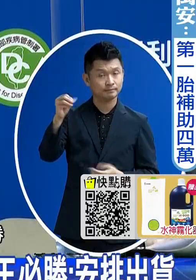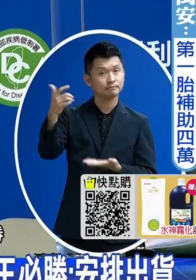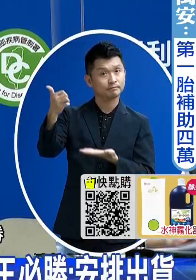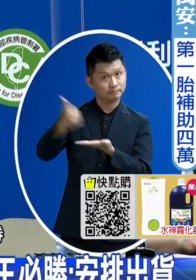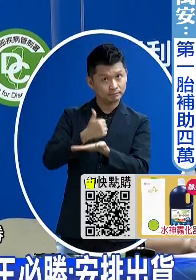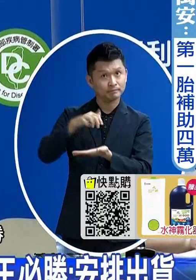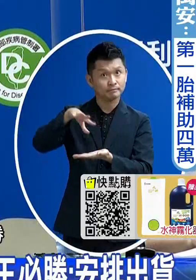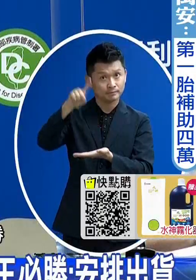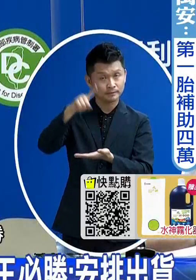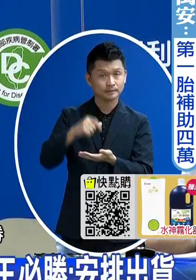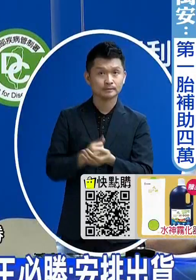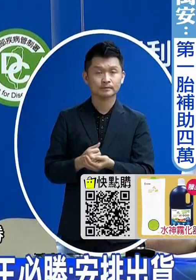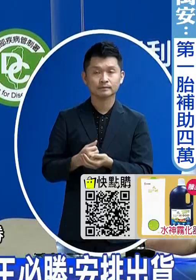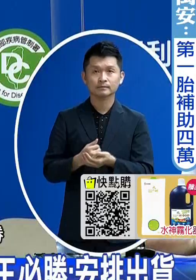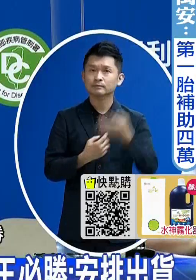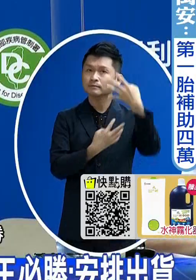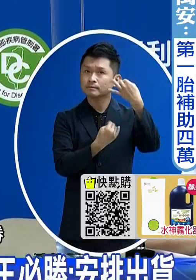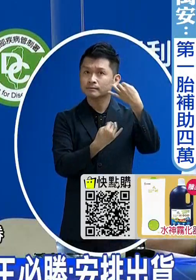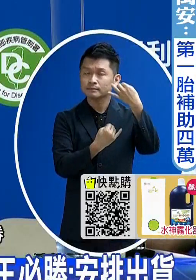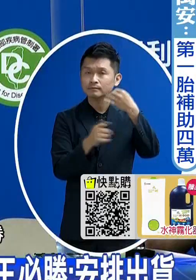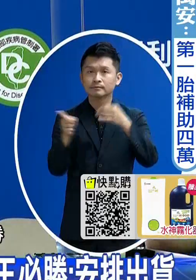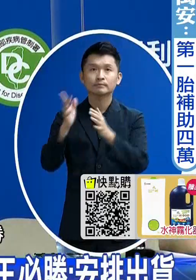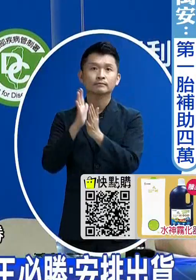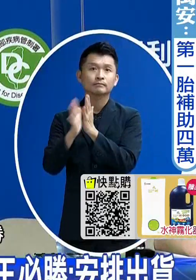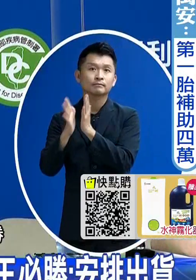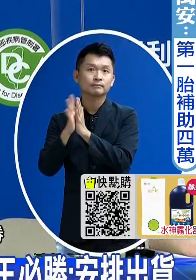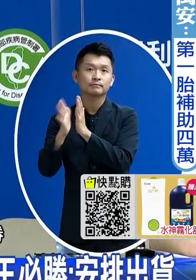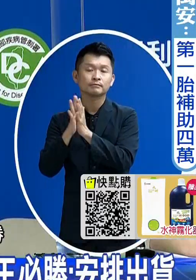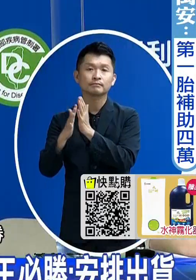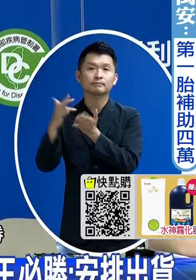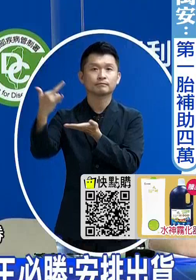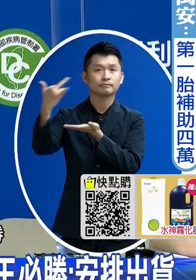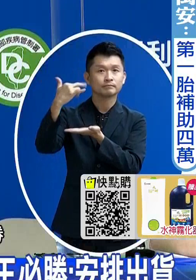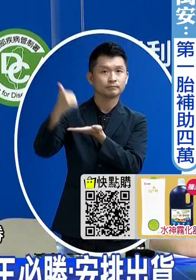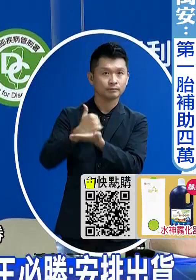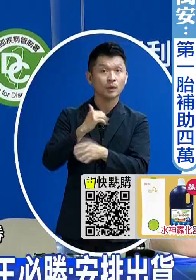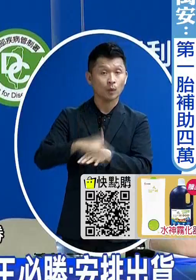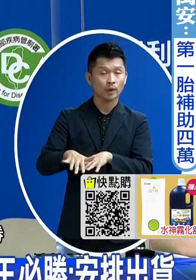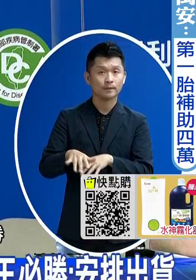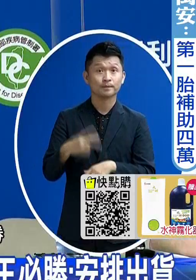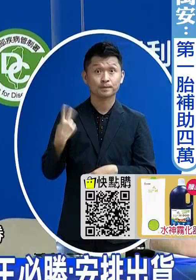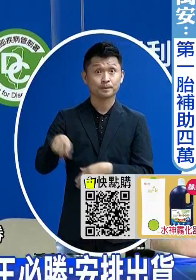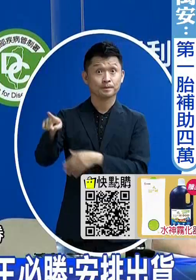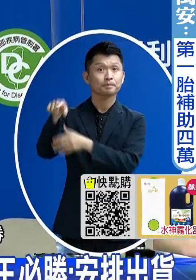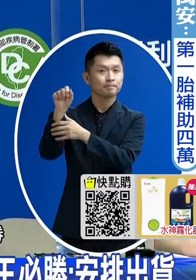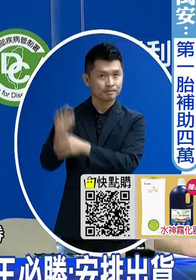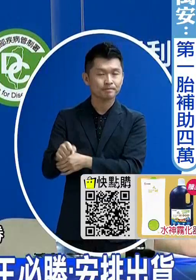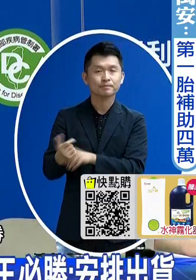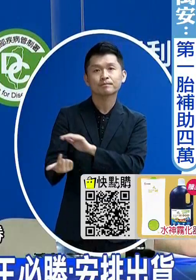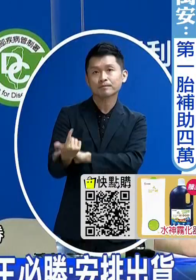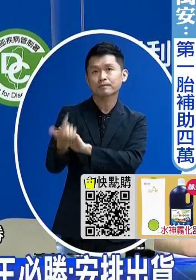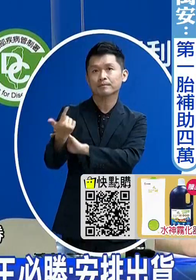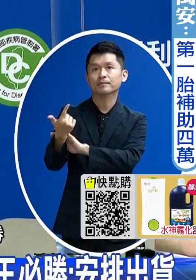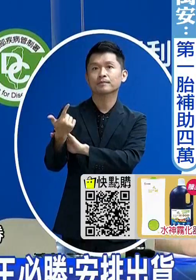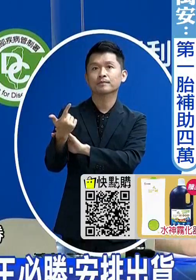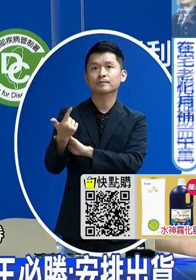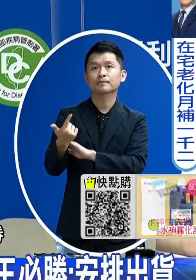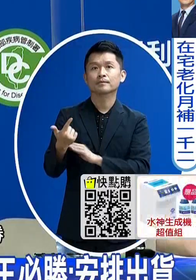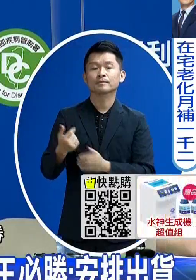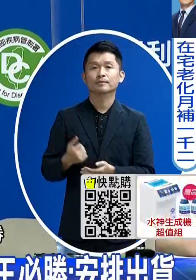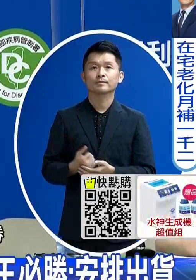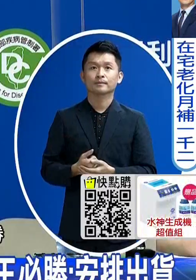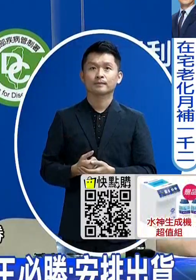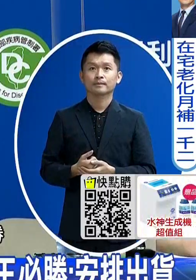300万。那到货的时间，他现在正在安排出货，那他们也答应要尽快的寄这